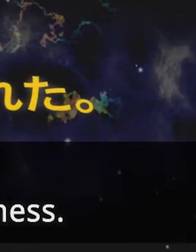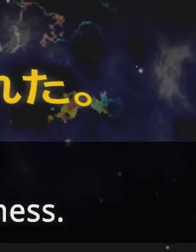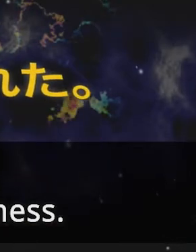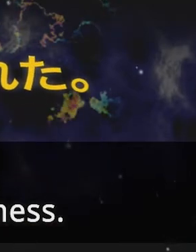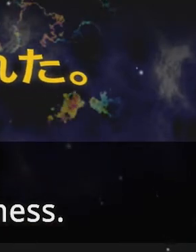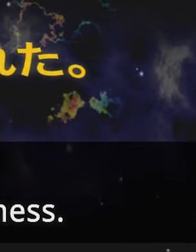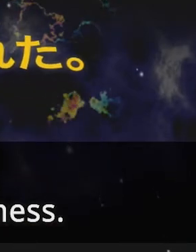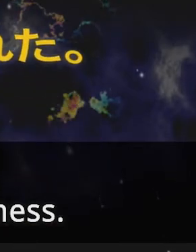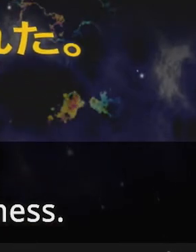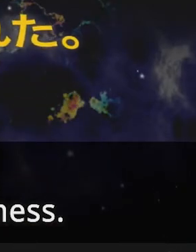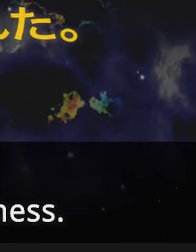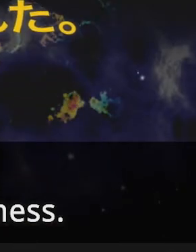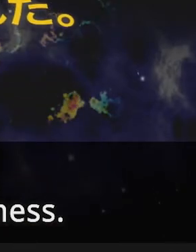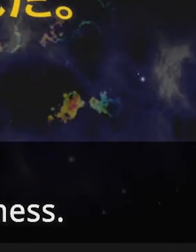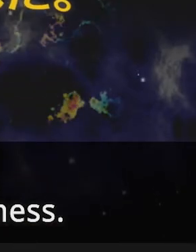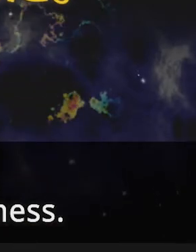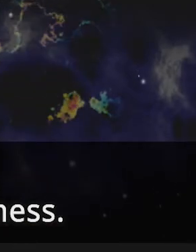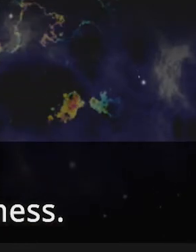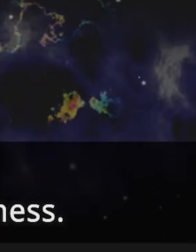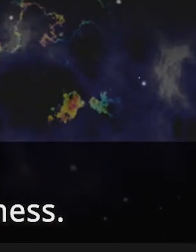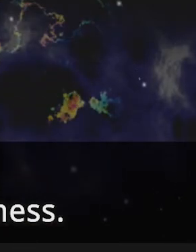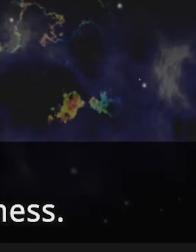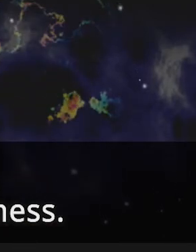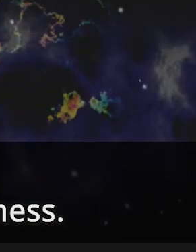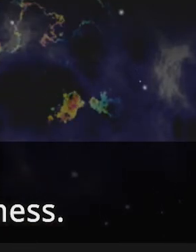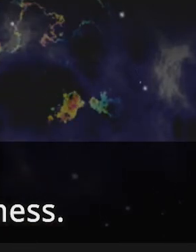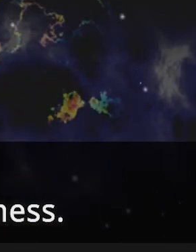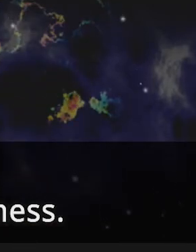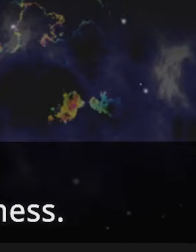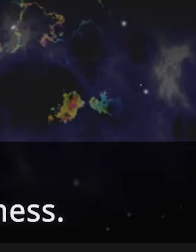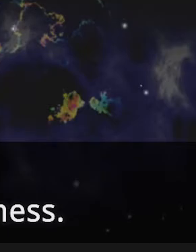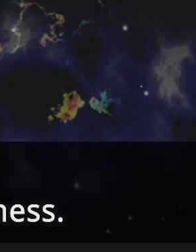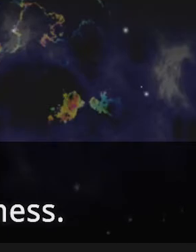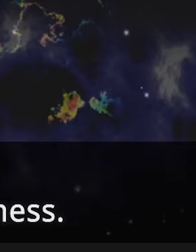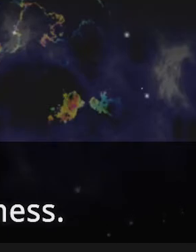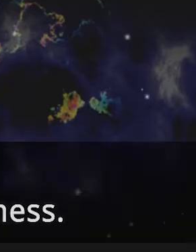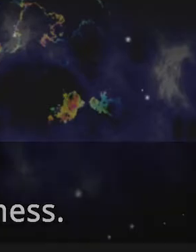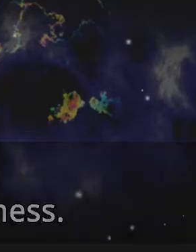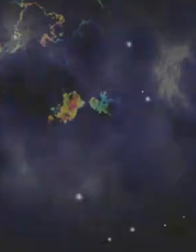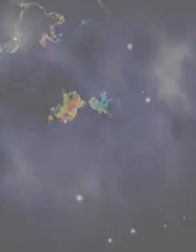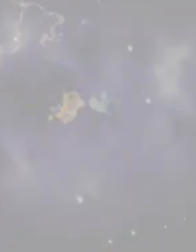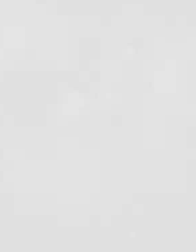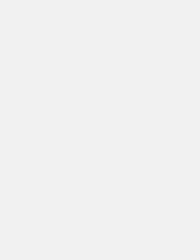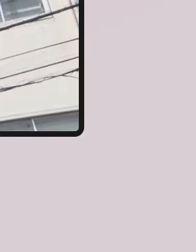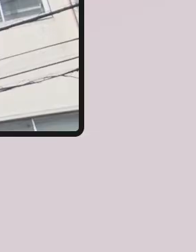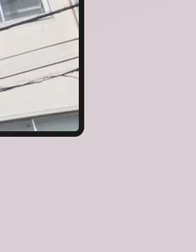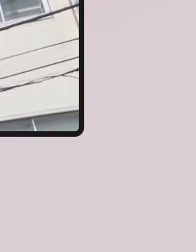ますこの映像はその目的のために製作されました